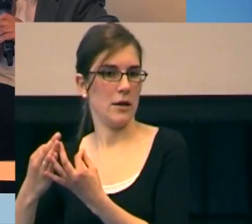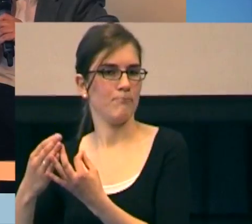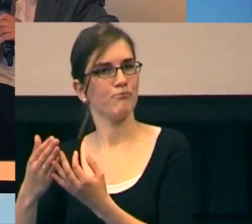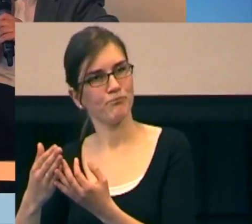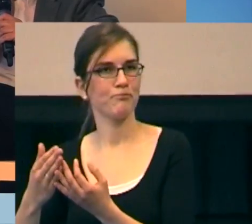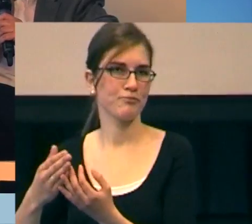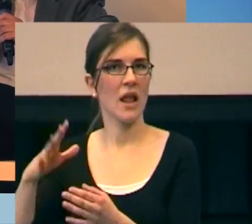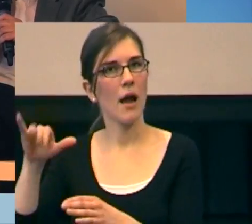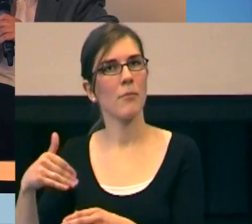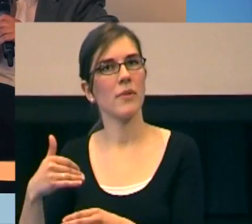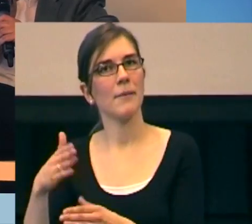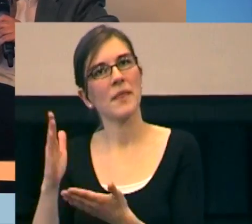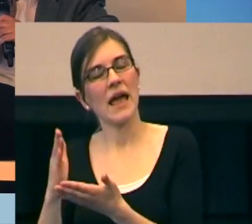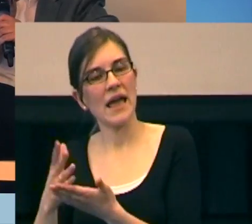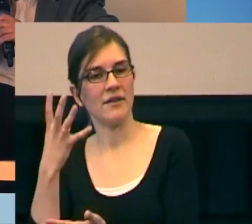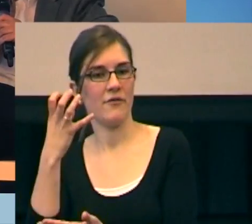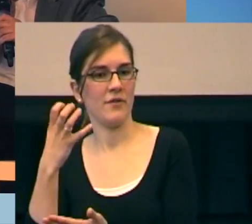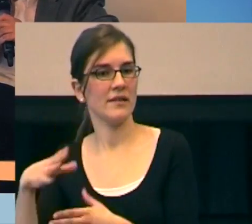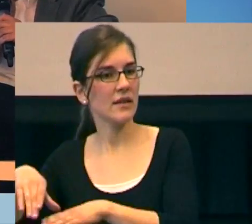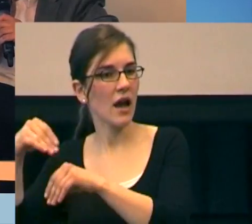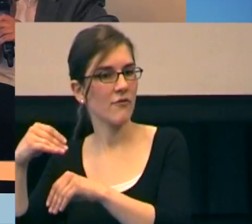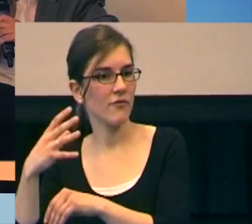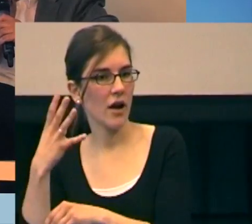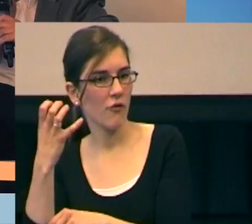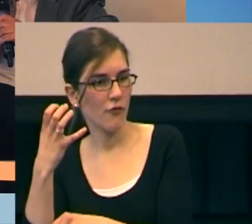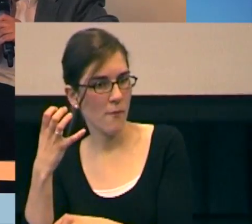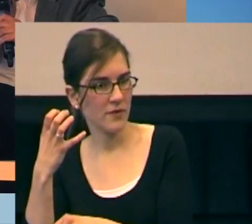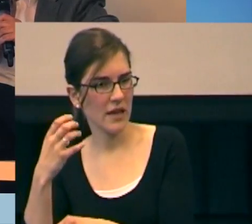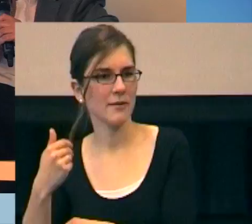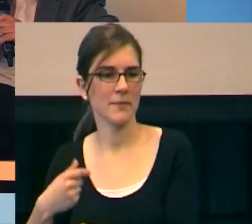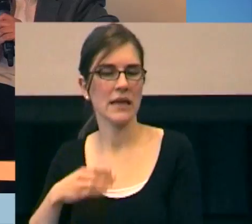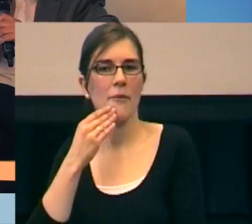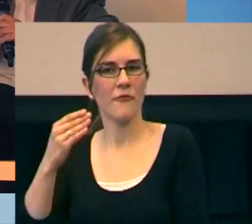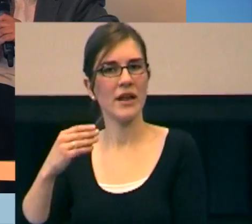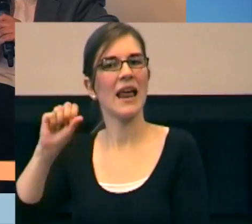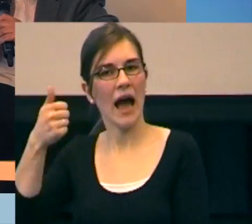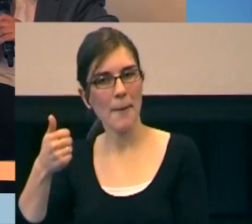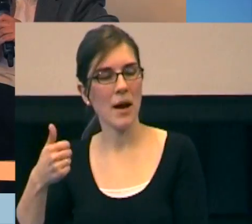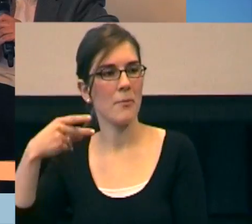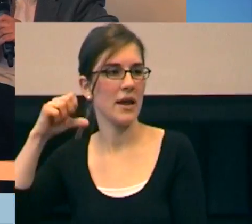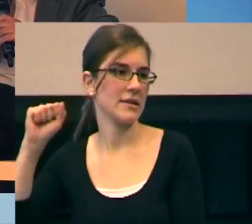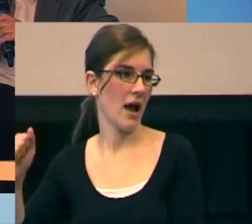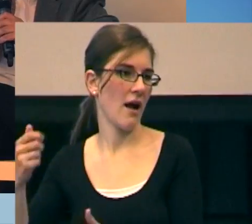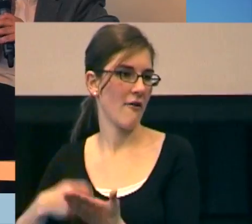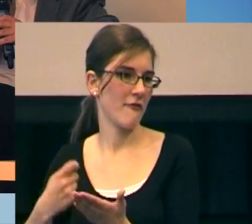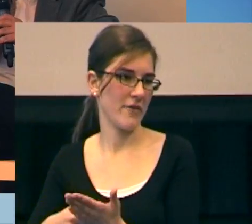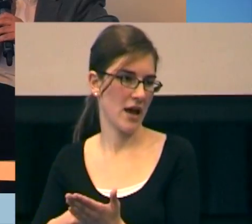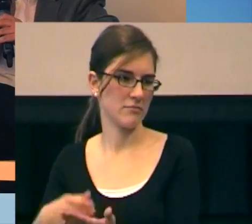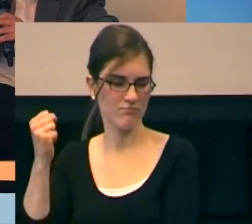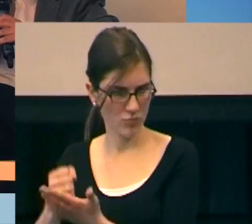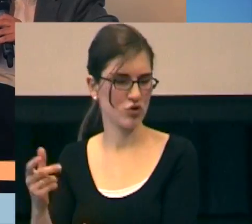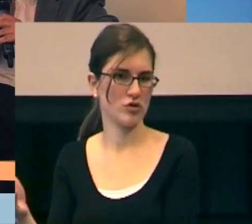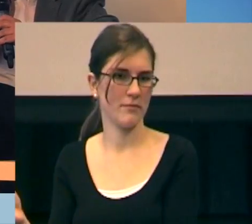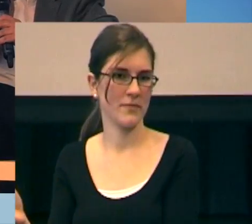40 Anfang 50 einmal einen Wert zu machen damit man ungefähr eine Basis hat nicht um